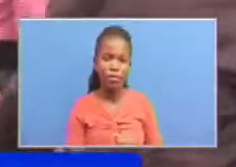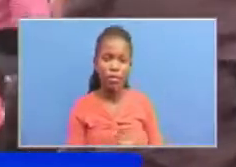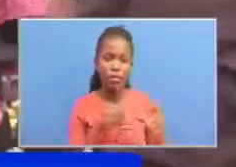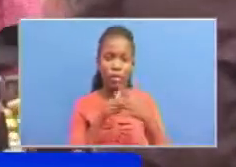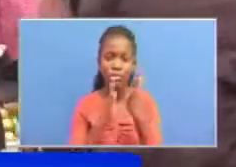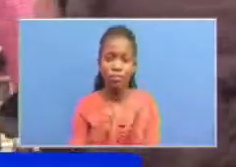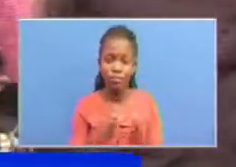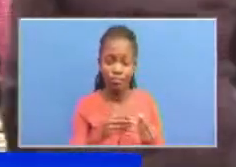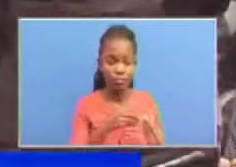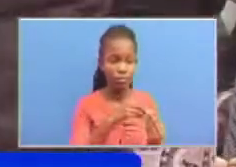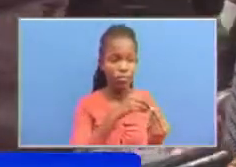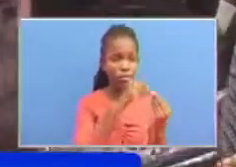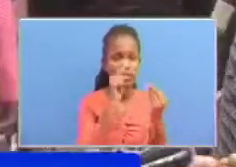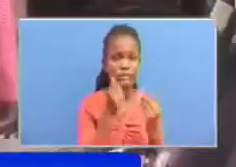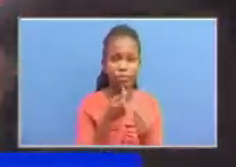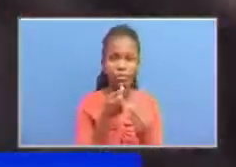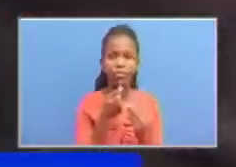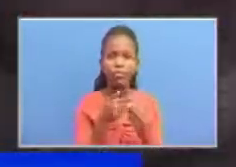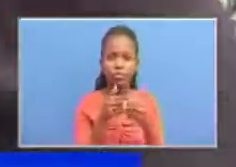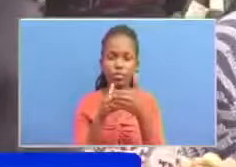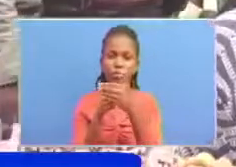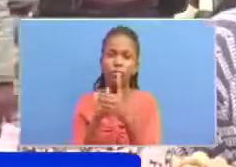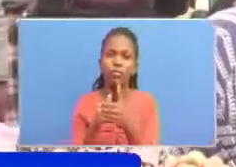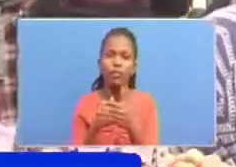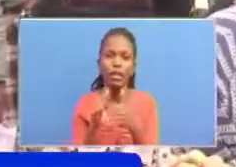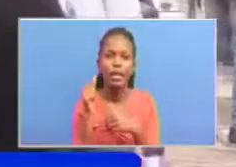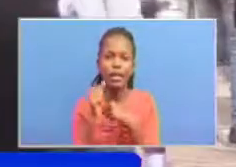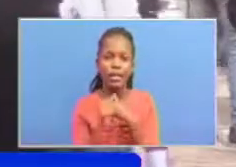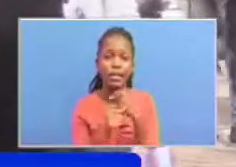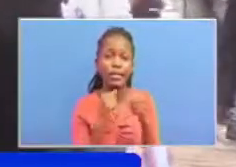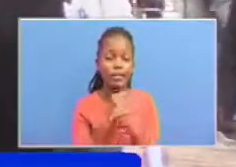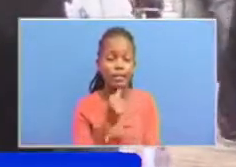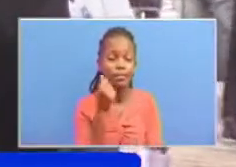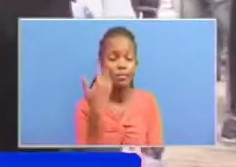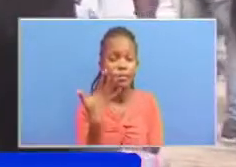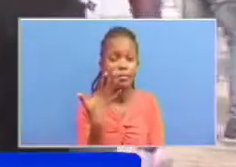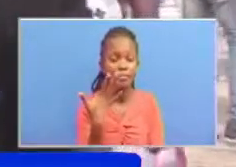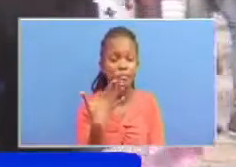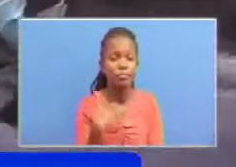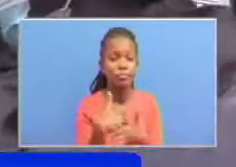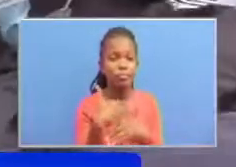atongoi asu ala yumeza maima tongoesi ya kwa kilungu kingi cha miaka itano.